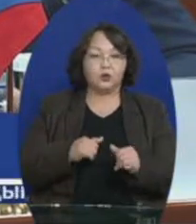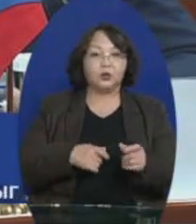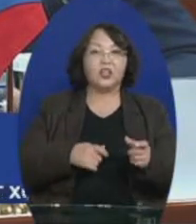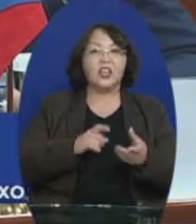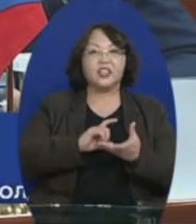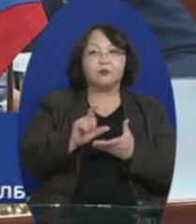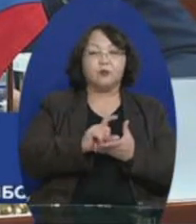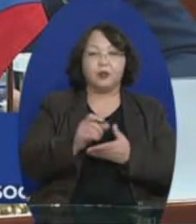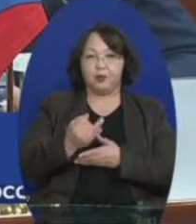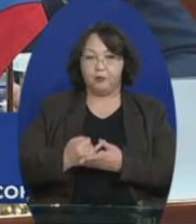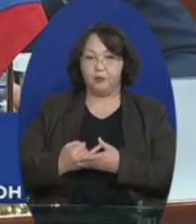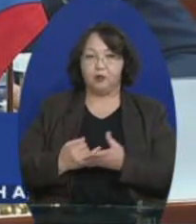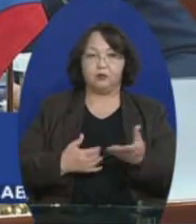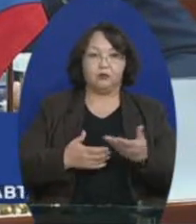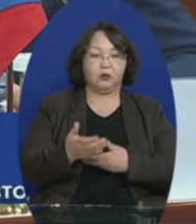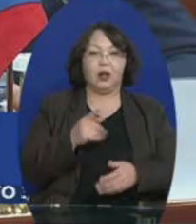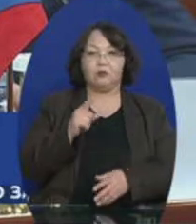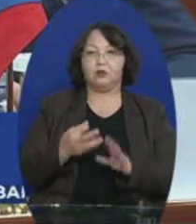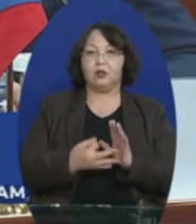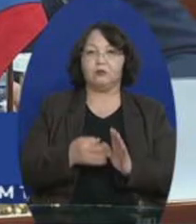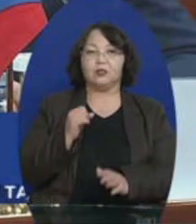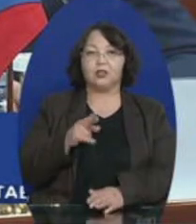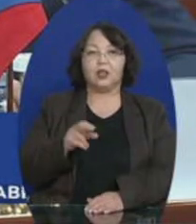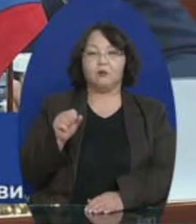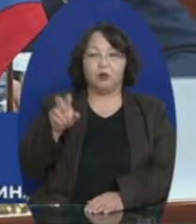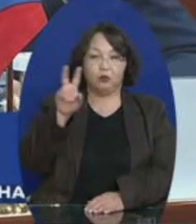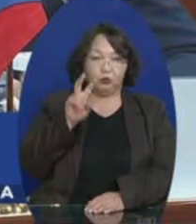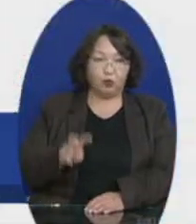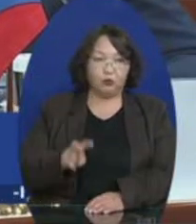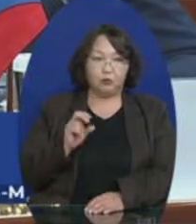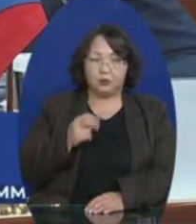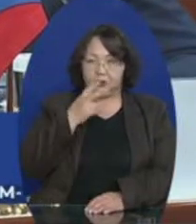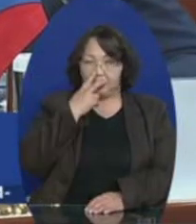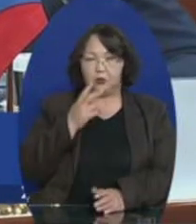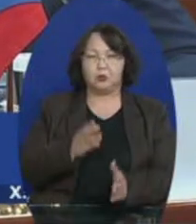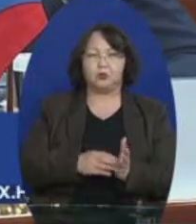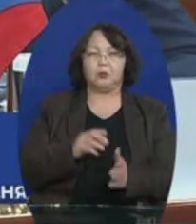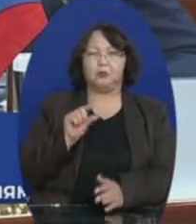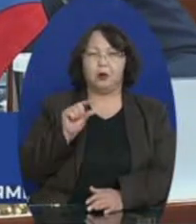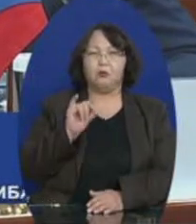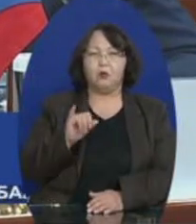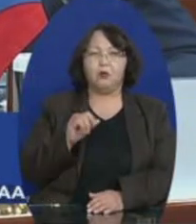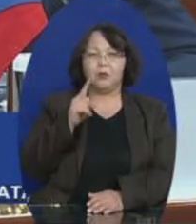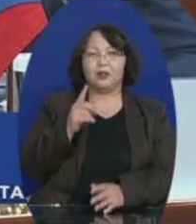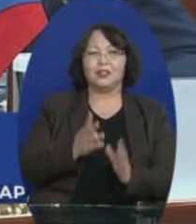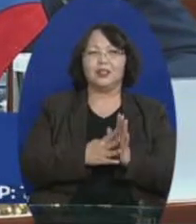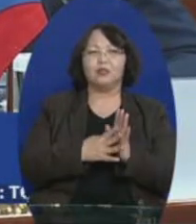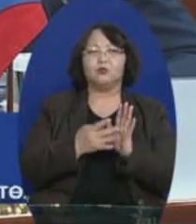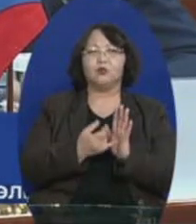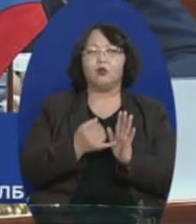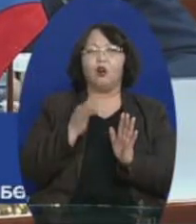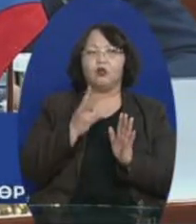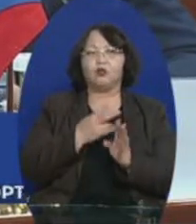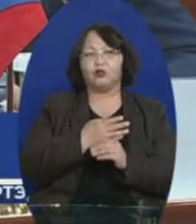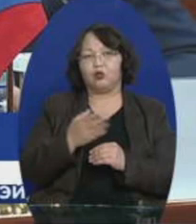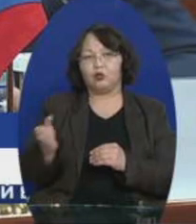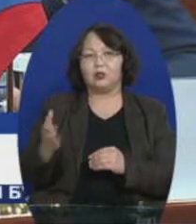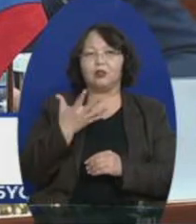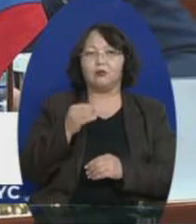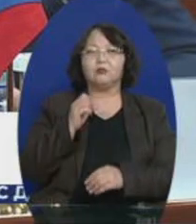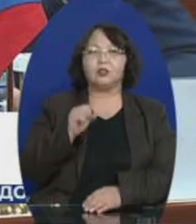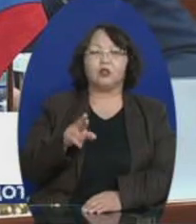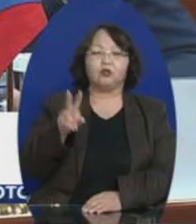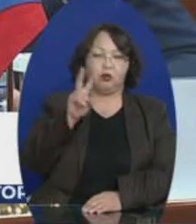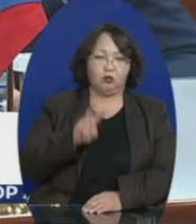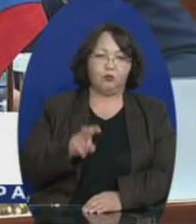бараа эргэлт 18 сая долларт хүрсэн чамлалтаа үзүүлэх юм а. 1990 оноос хойш 50 сая долларт хүрч байсан түүх